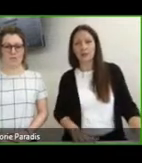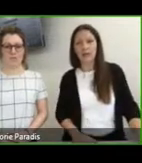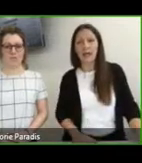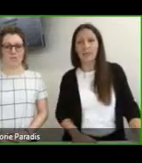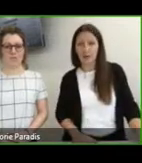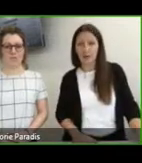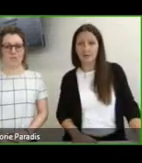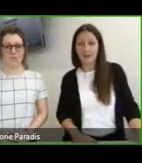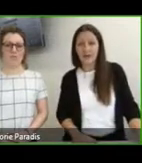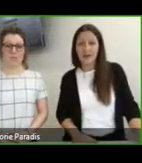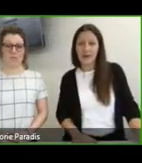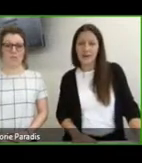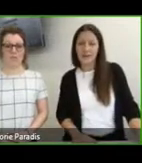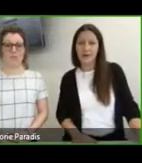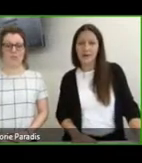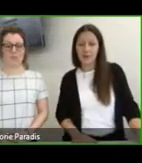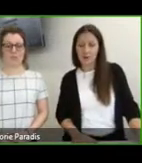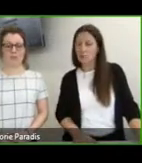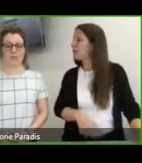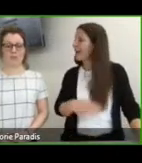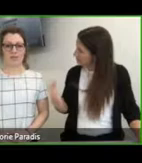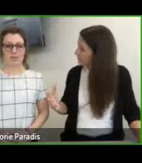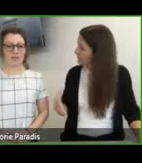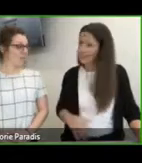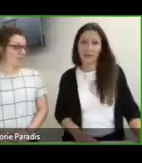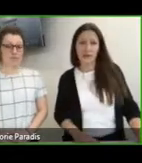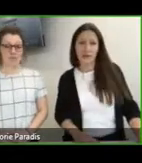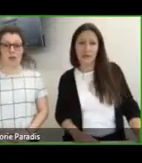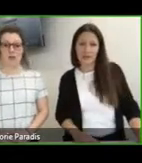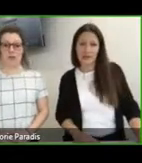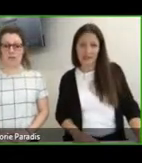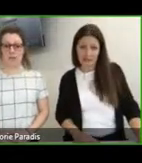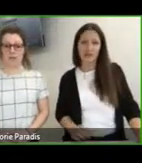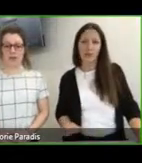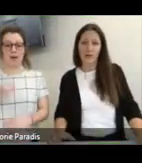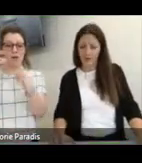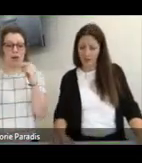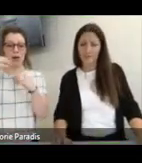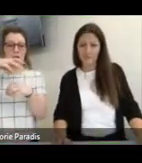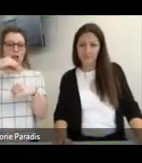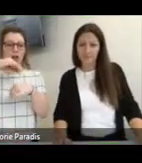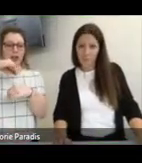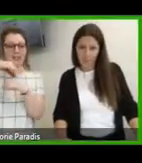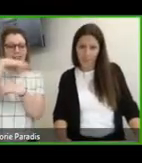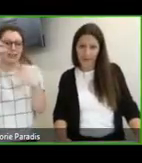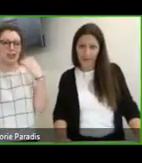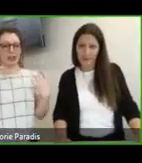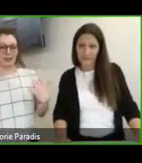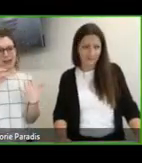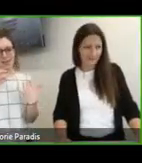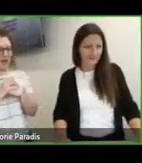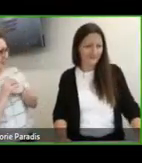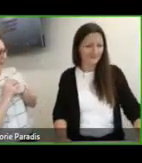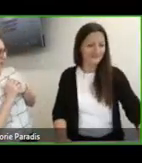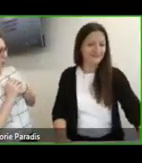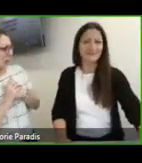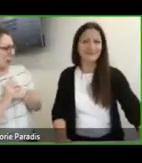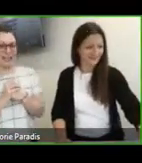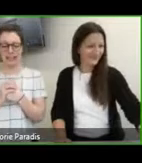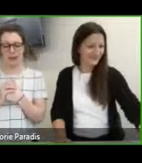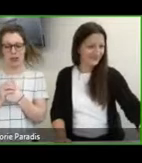va devenir importante dans tout le traitement finalement de cette histoire. Wow. Vraiment, on va comme détricoter finalement la